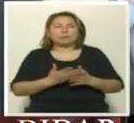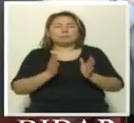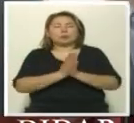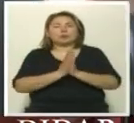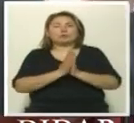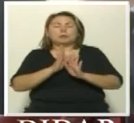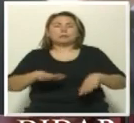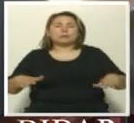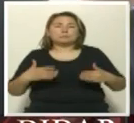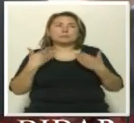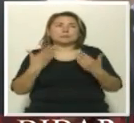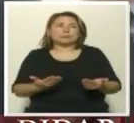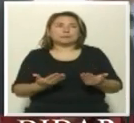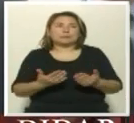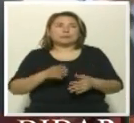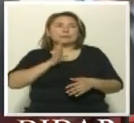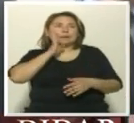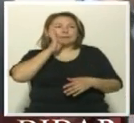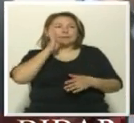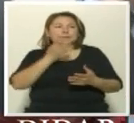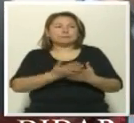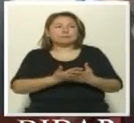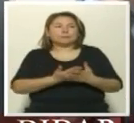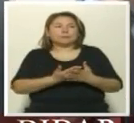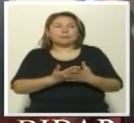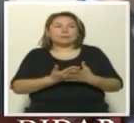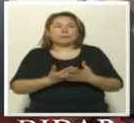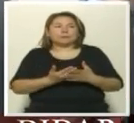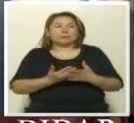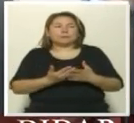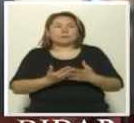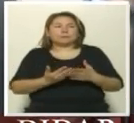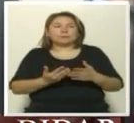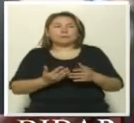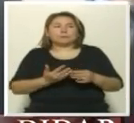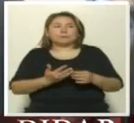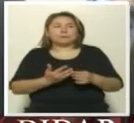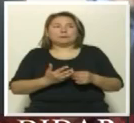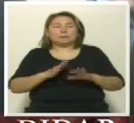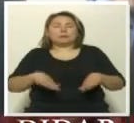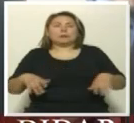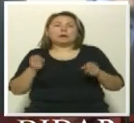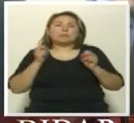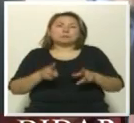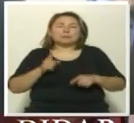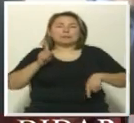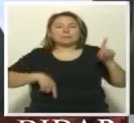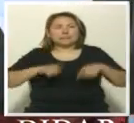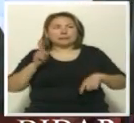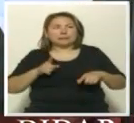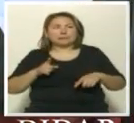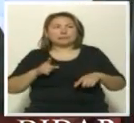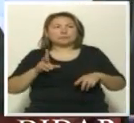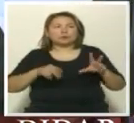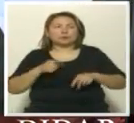өзіміз балаларымызды таңертең мектепке апарғанда теміржолдың астынан өтеміз. Мысалы балалардың қауіпсіздігі кейде үлкен